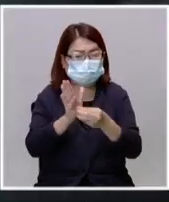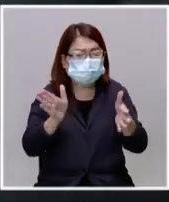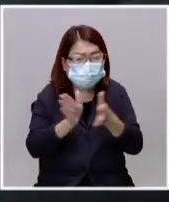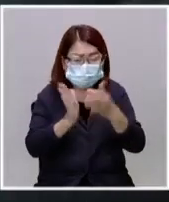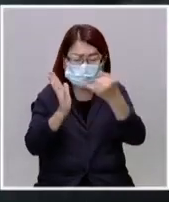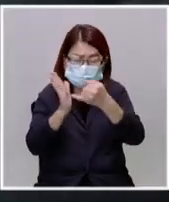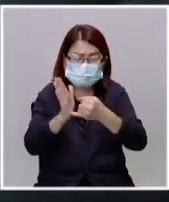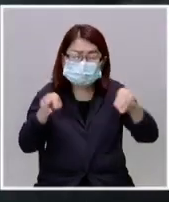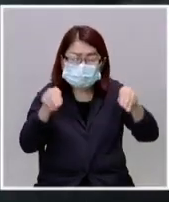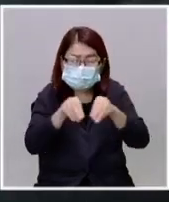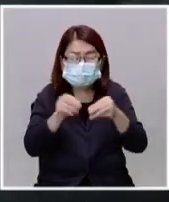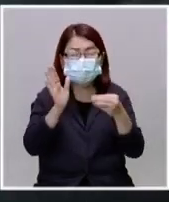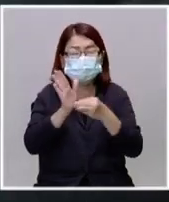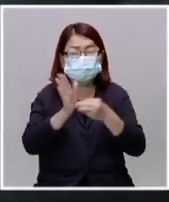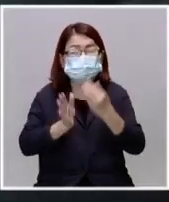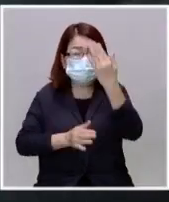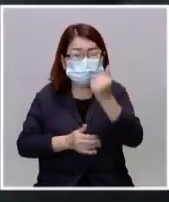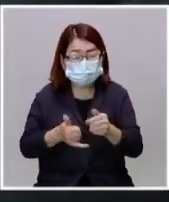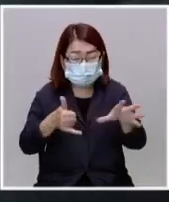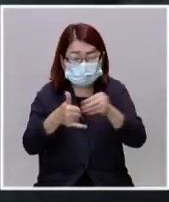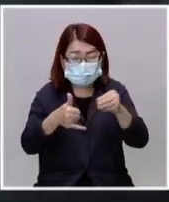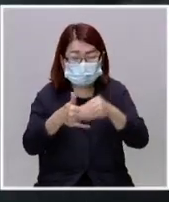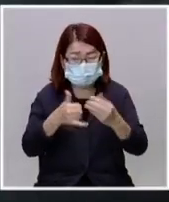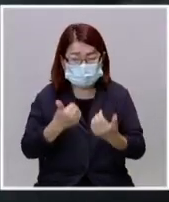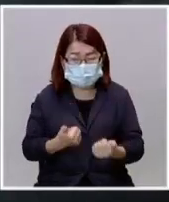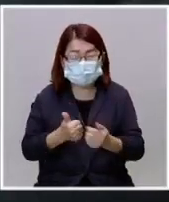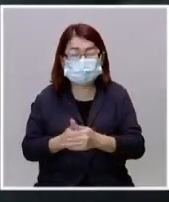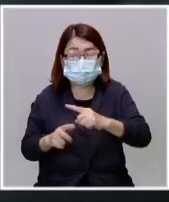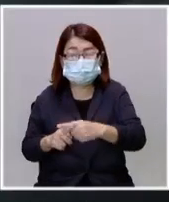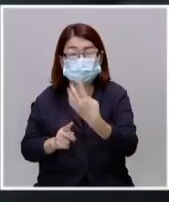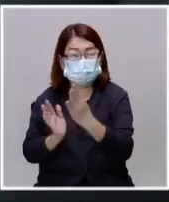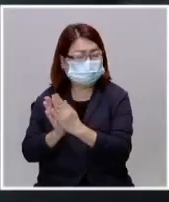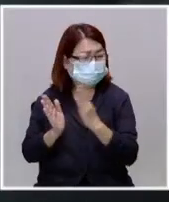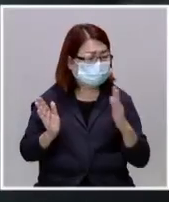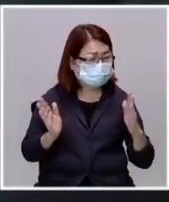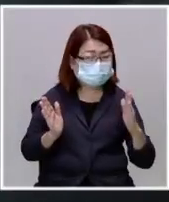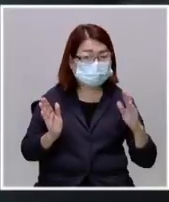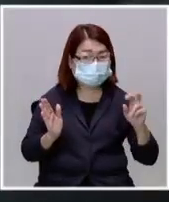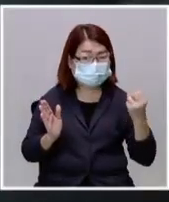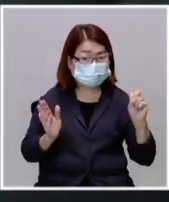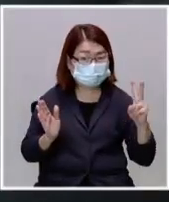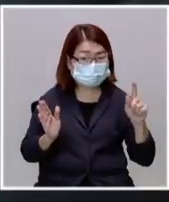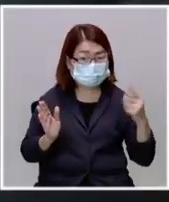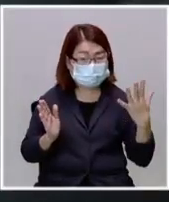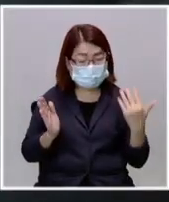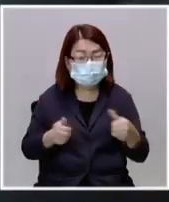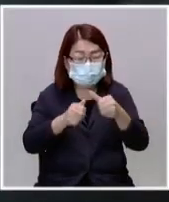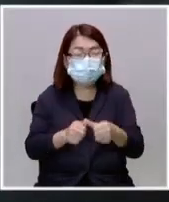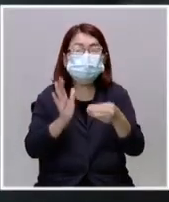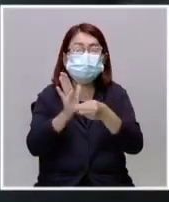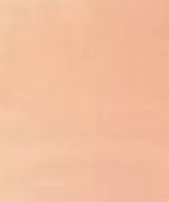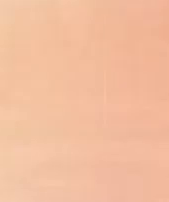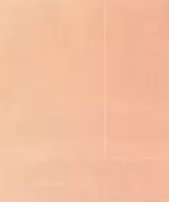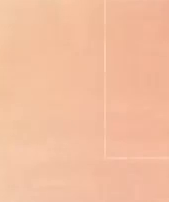คะเพราะว่าจำนวนของผู้ติดเชื้อจากการระบาดในครั้งนี้ส่วนใหญ่กระจุกตัวอยู่ในกรุงเทพมหานครและปริมณฑลนั่นเองค่